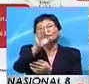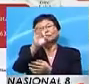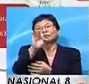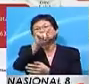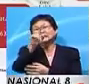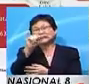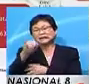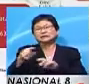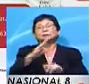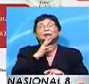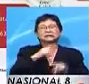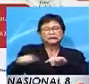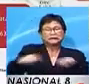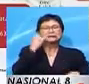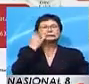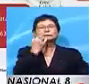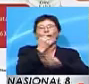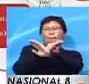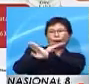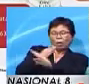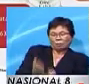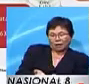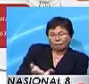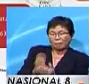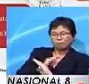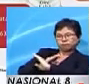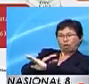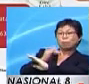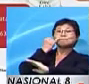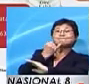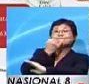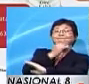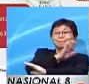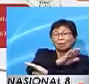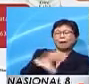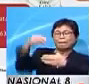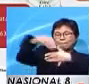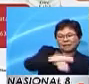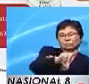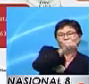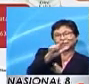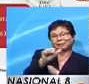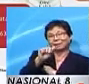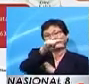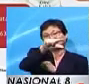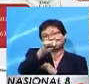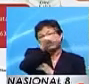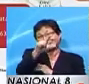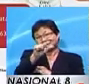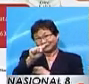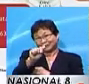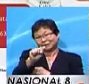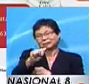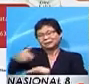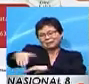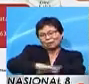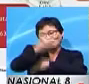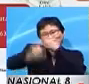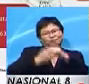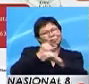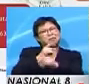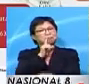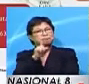menegaskan tindakan Israel menghalang kapal Zaituna Oliva memasuki Gaza di perairan antarabangsa jelas